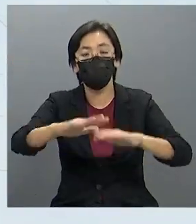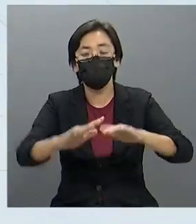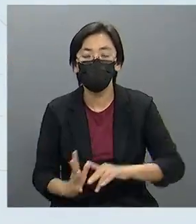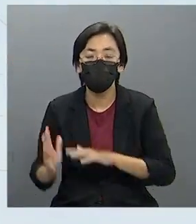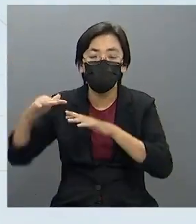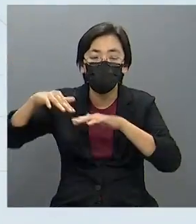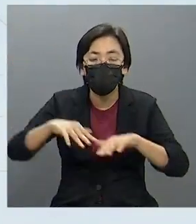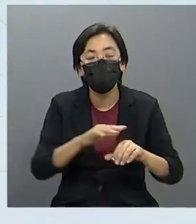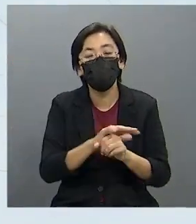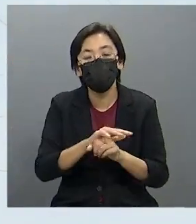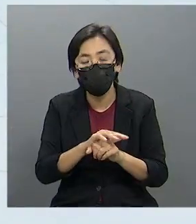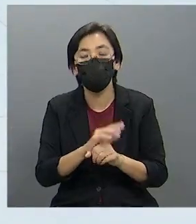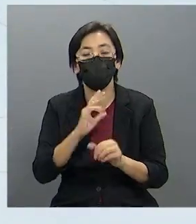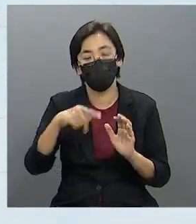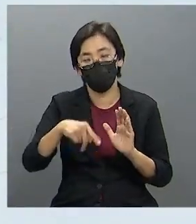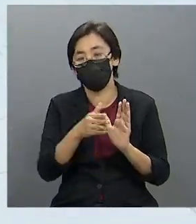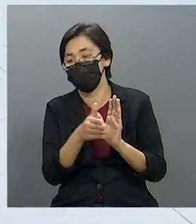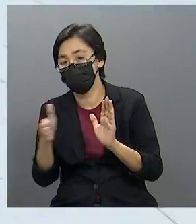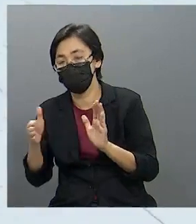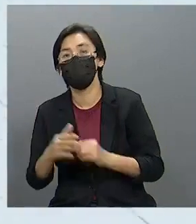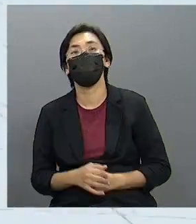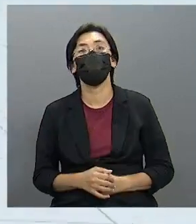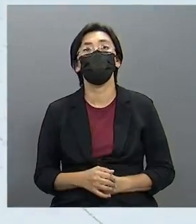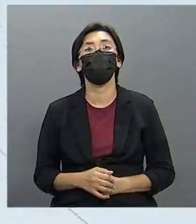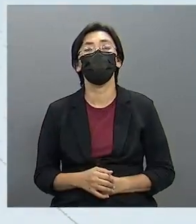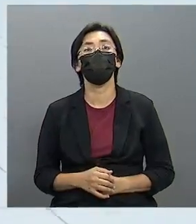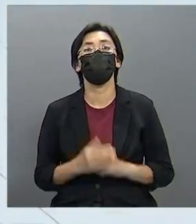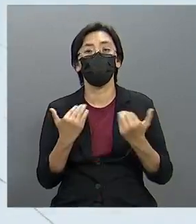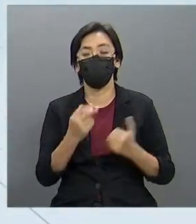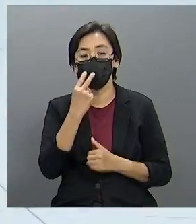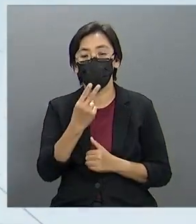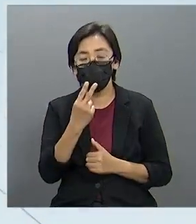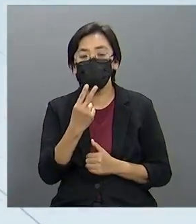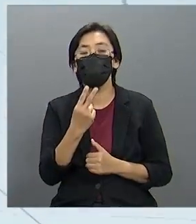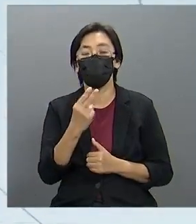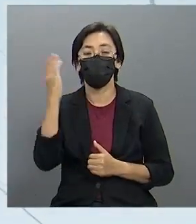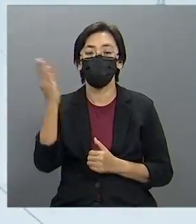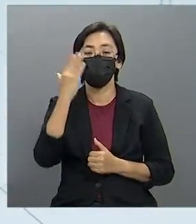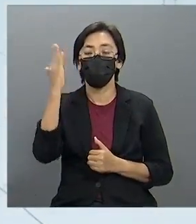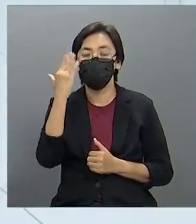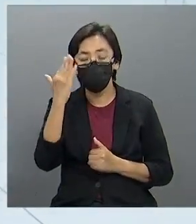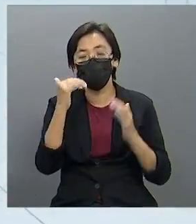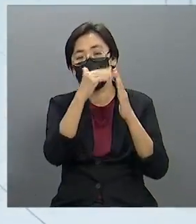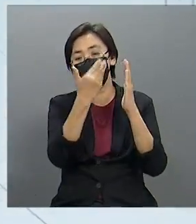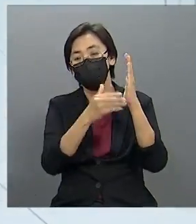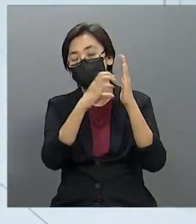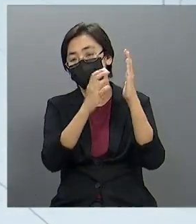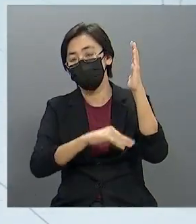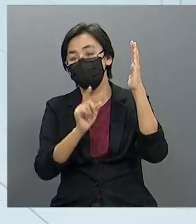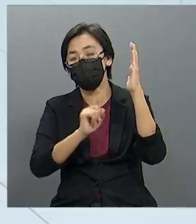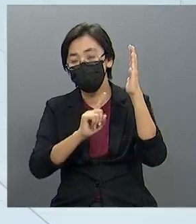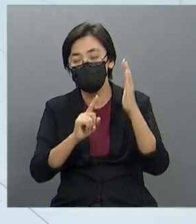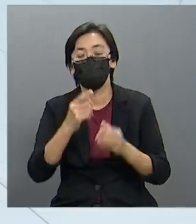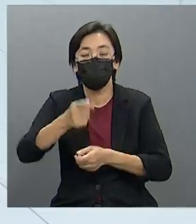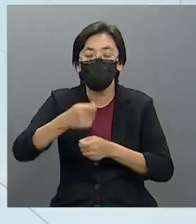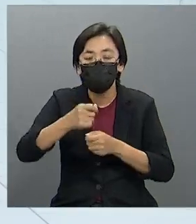ใช่วงตแต่วนพุธนี้เป็นต้นไปค่ะและชวนี้เรามาดูรายละเอีดของสภาพอากาศตงไปถึงข้อแนะนำสำหบเกษตกรในช 7